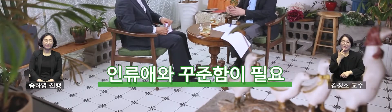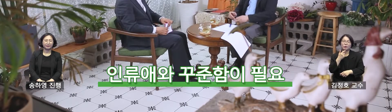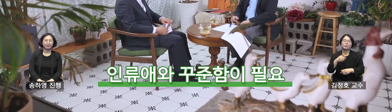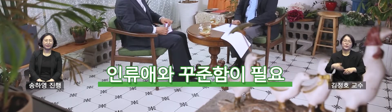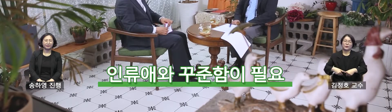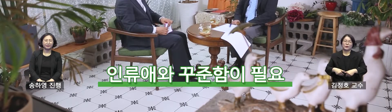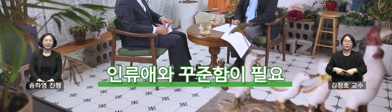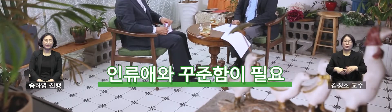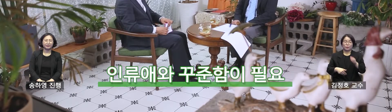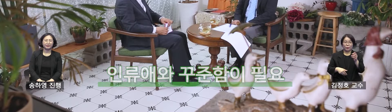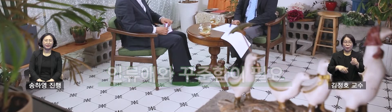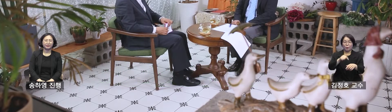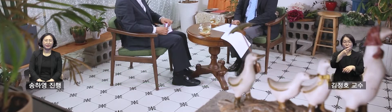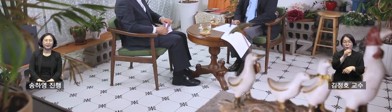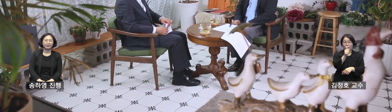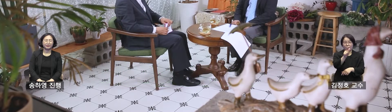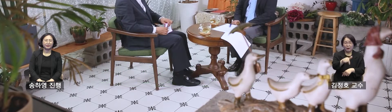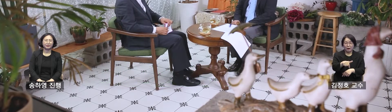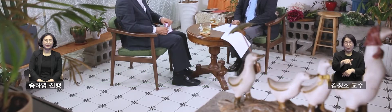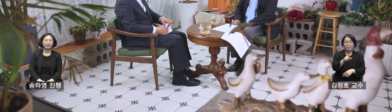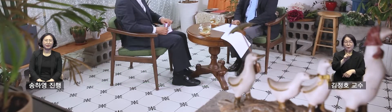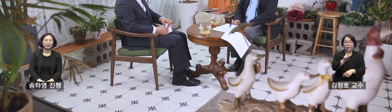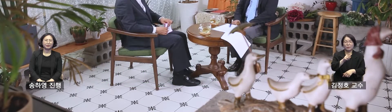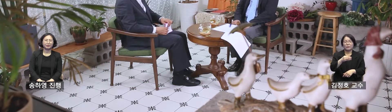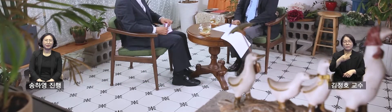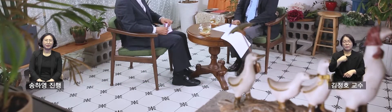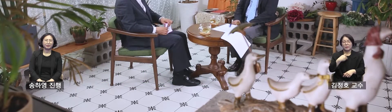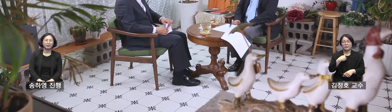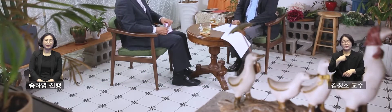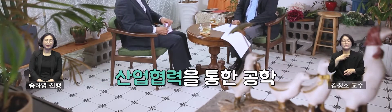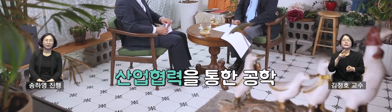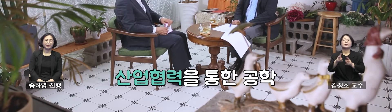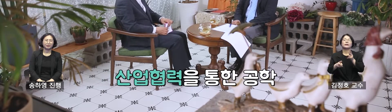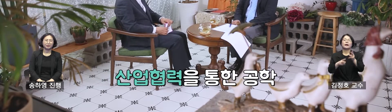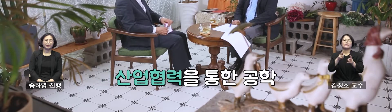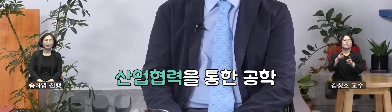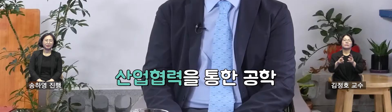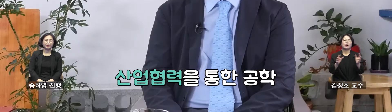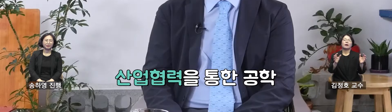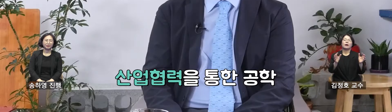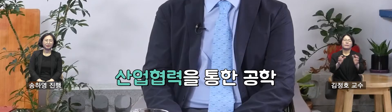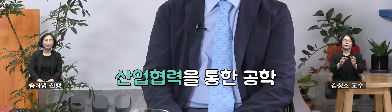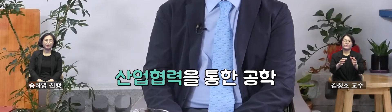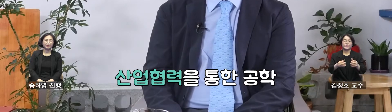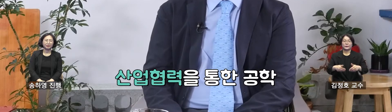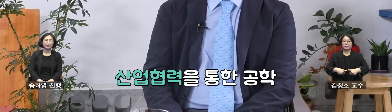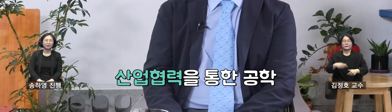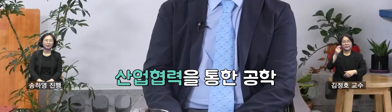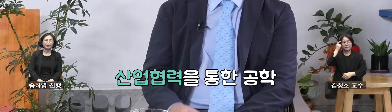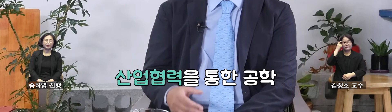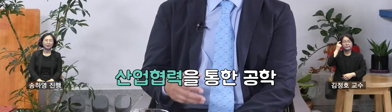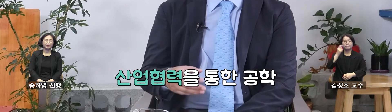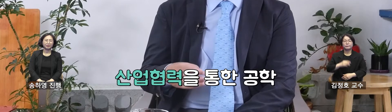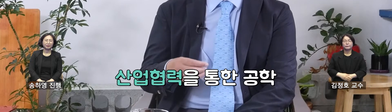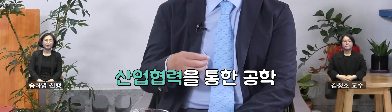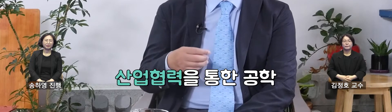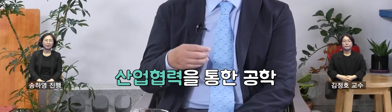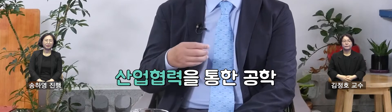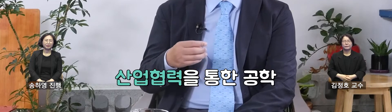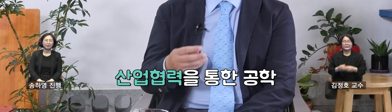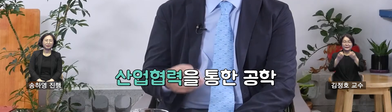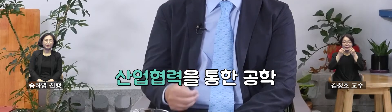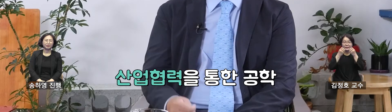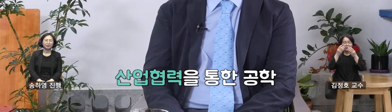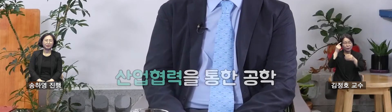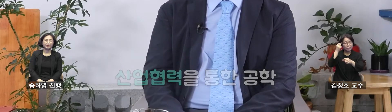축으로 공학 분야는 저는 이제 산업 협력을 통해서 해야 된다고 생각하는데 우리가 이제 새로운